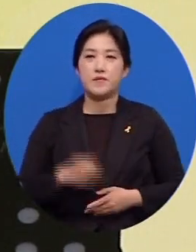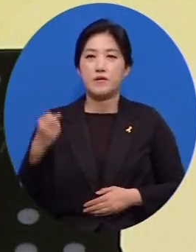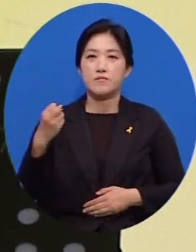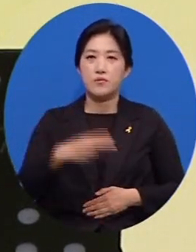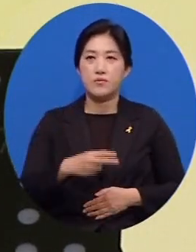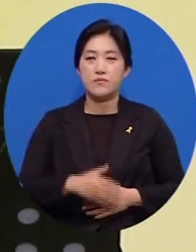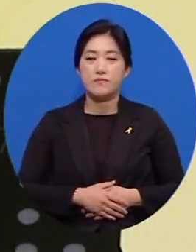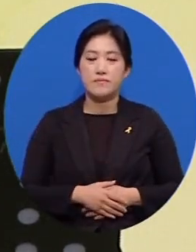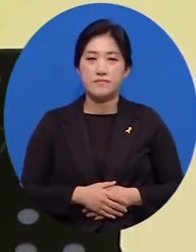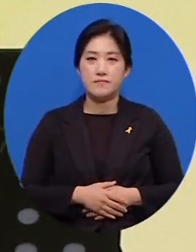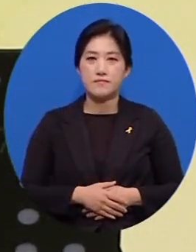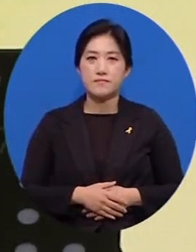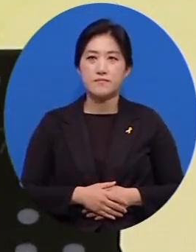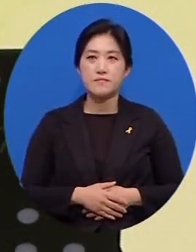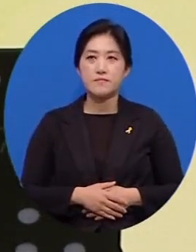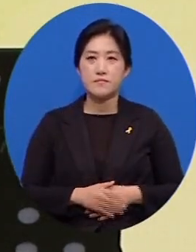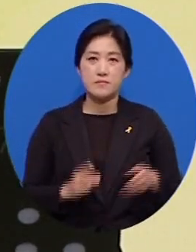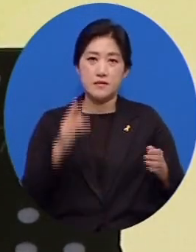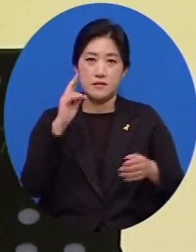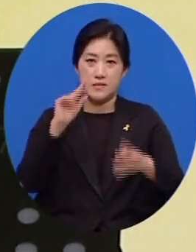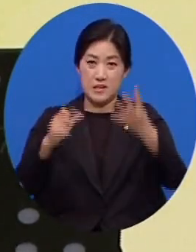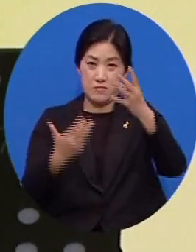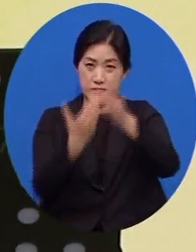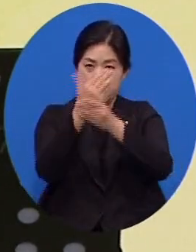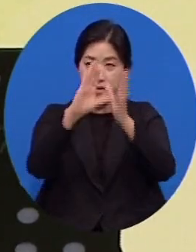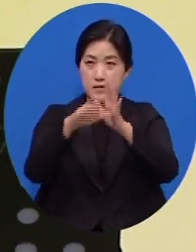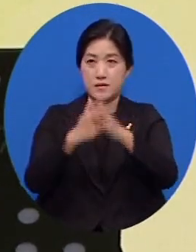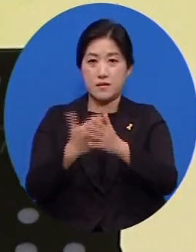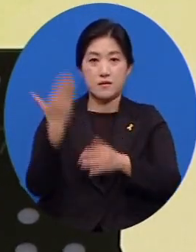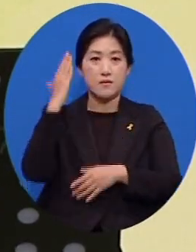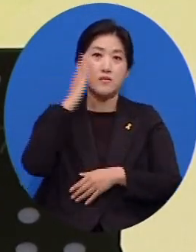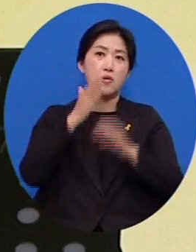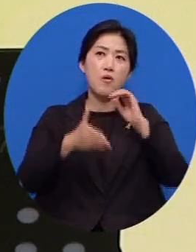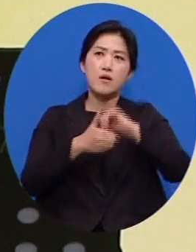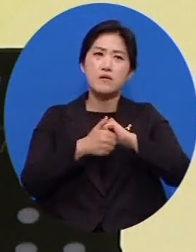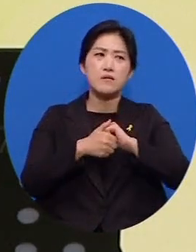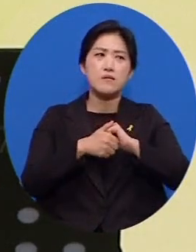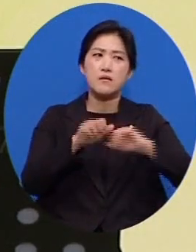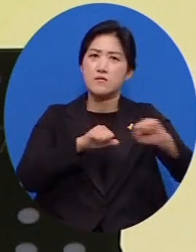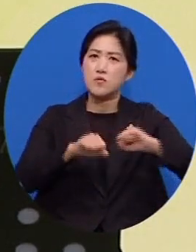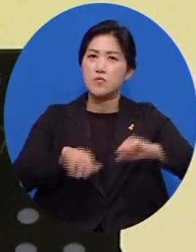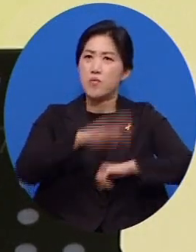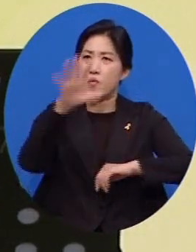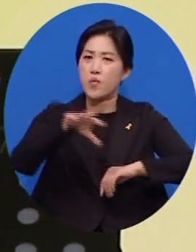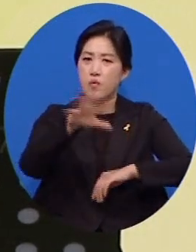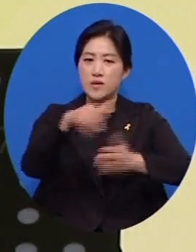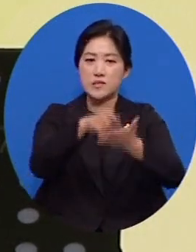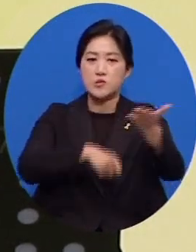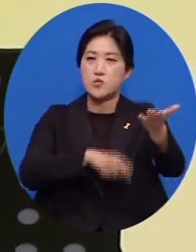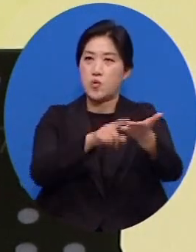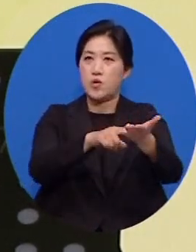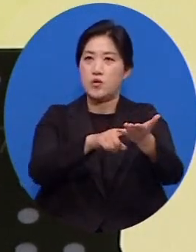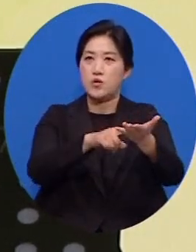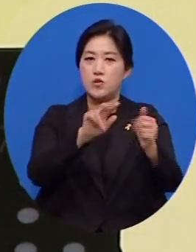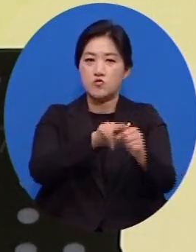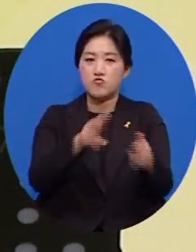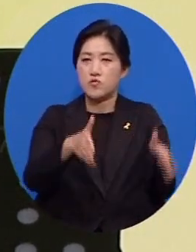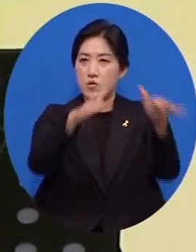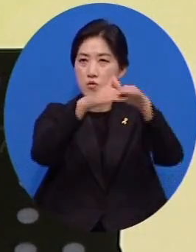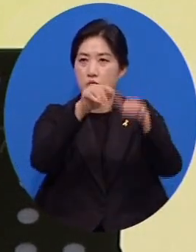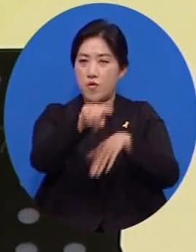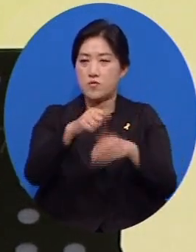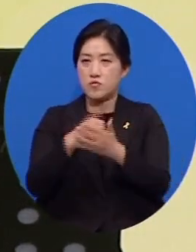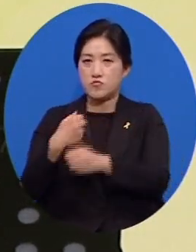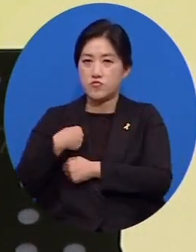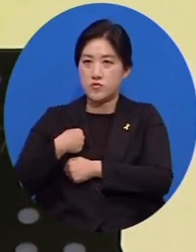또한 참사 당시 이전 청와대의 행적과 관련된 기록들을 국정원과